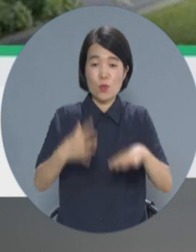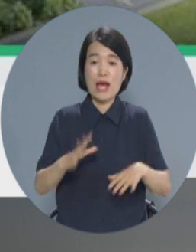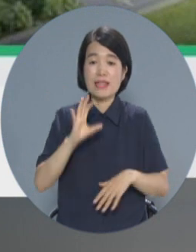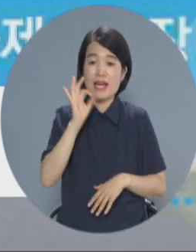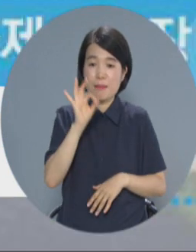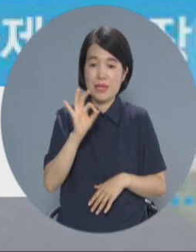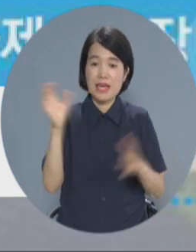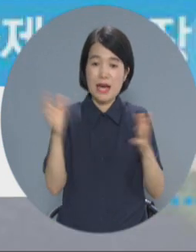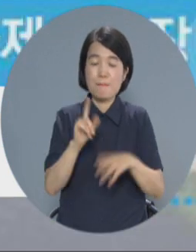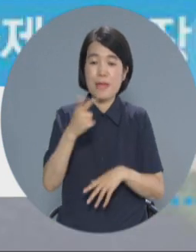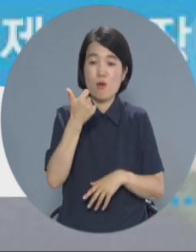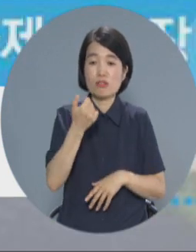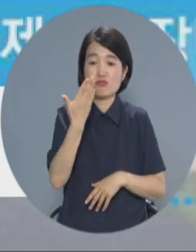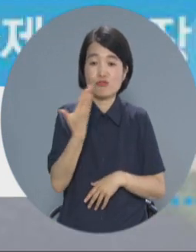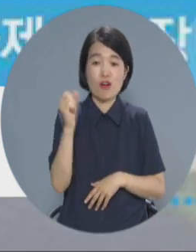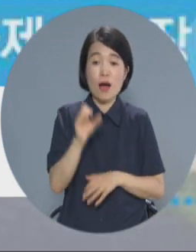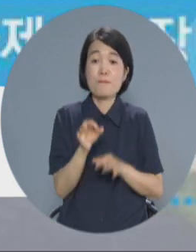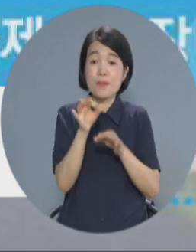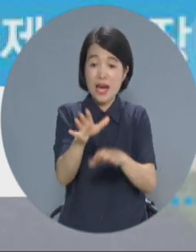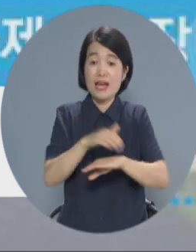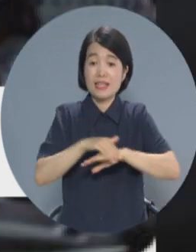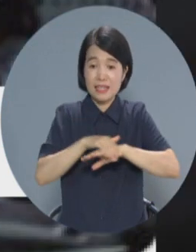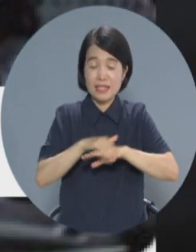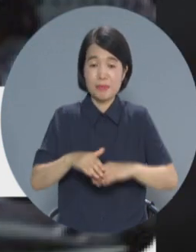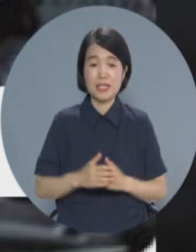등 159억 원을 투자할 계획입니다.